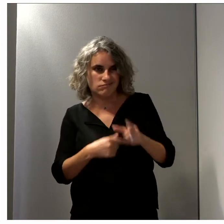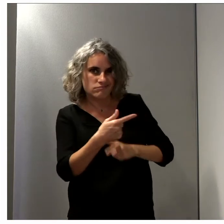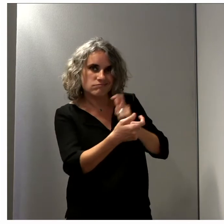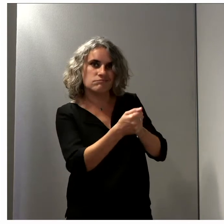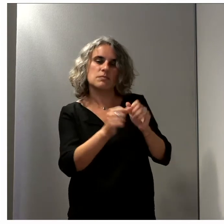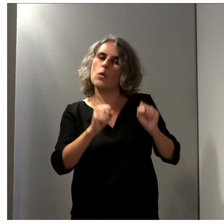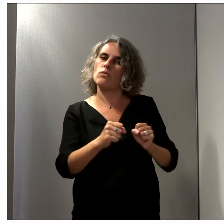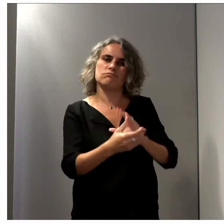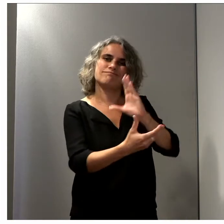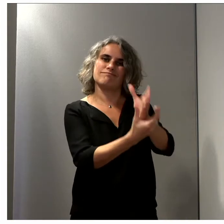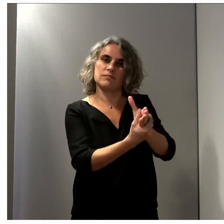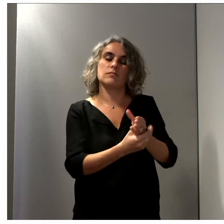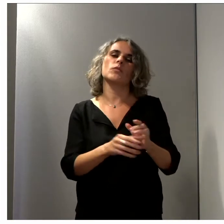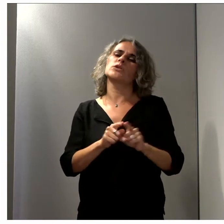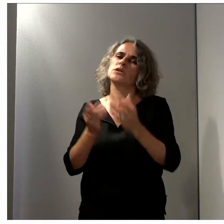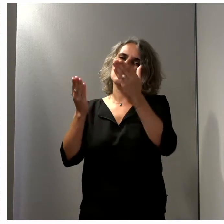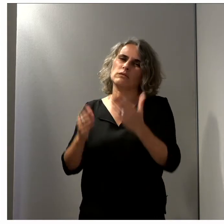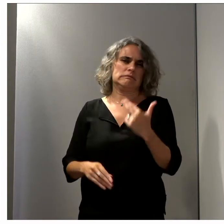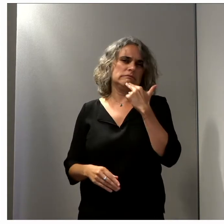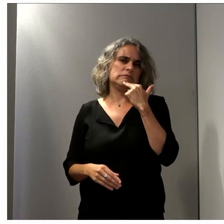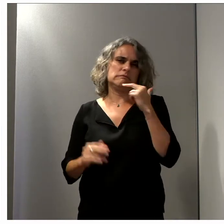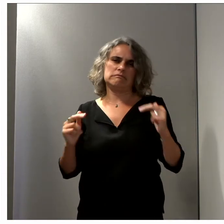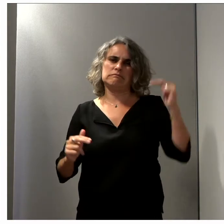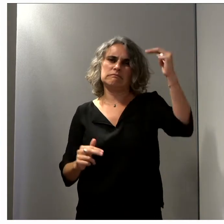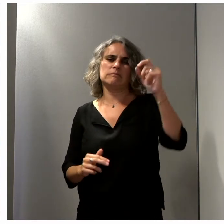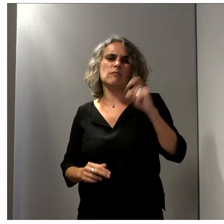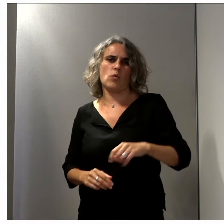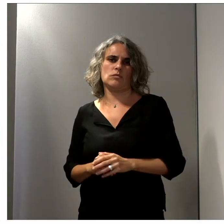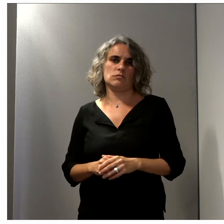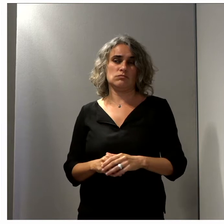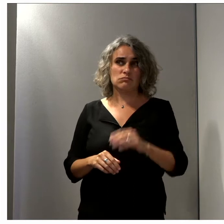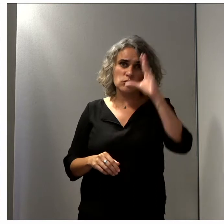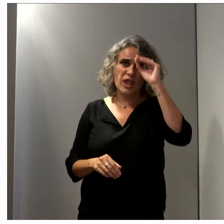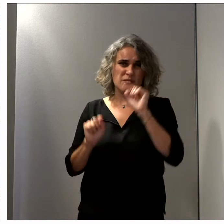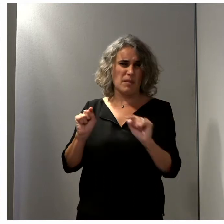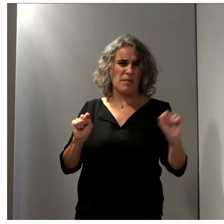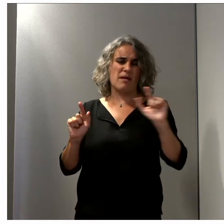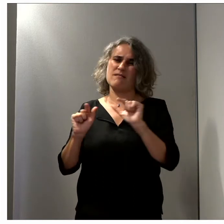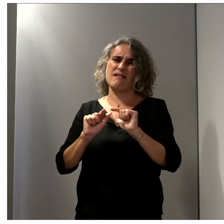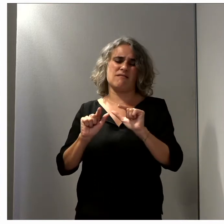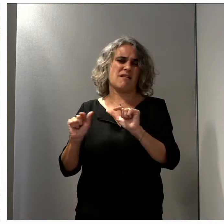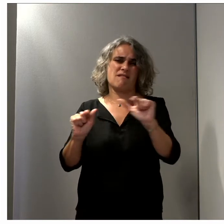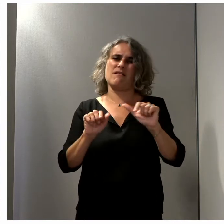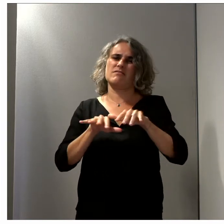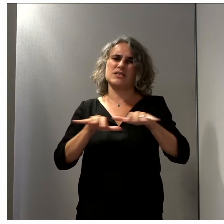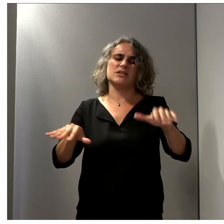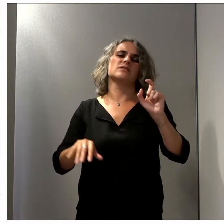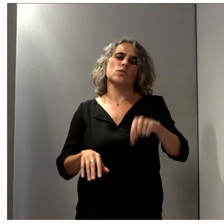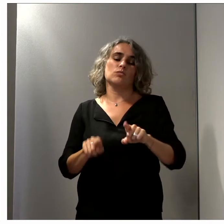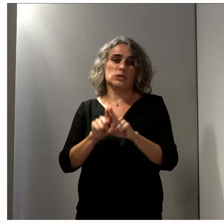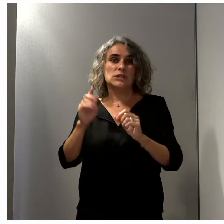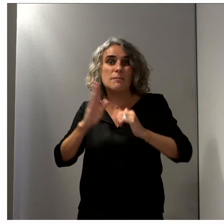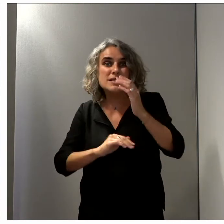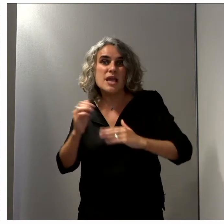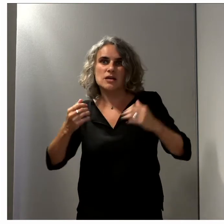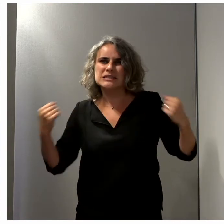qui soient de qualité dans les prestations qu'ils délivrent, qui maillent le territoire partout là où on habite, et puis surtout de développer l'attractivité des